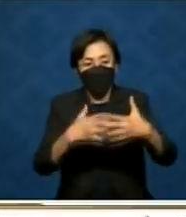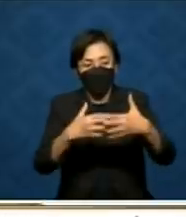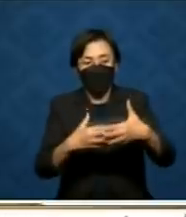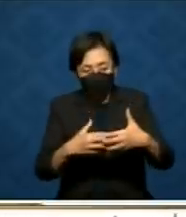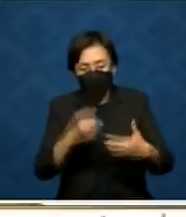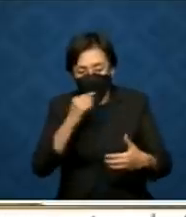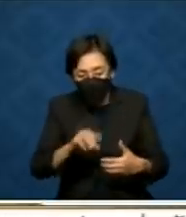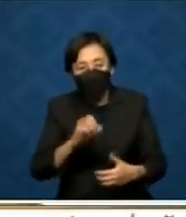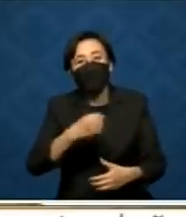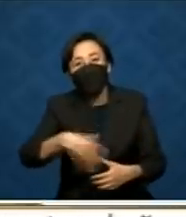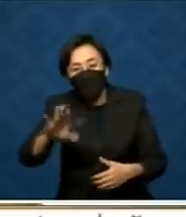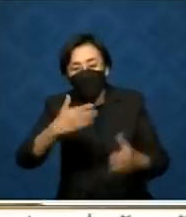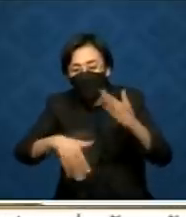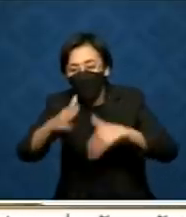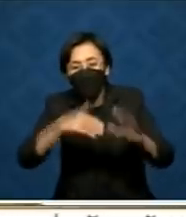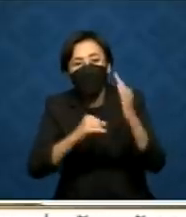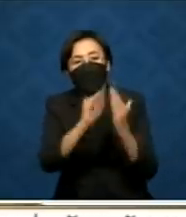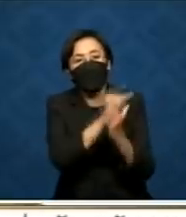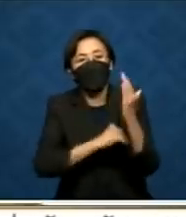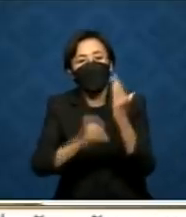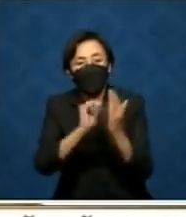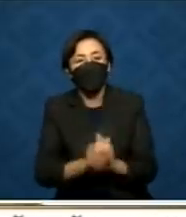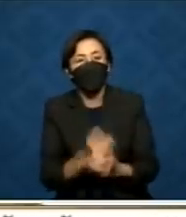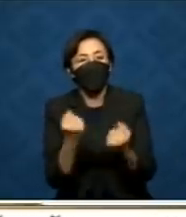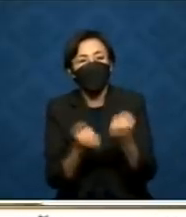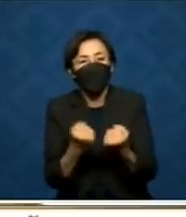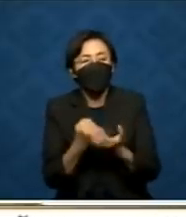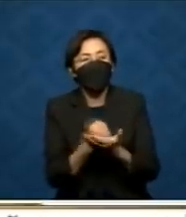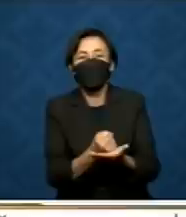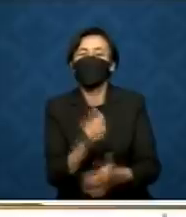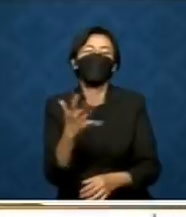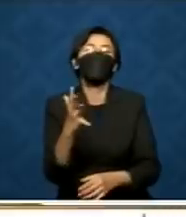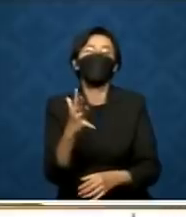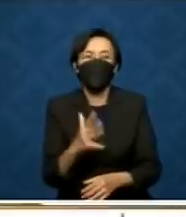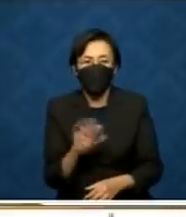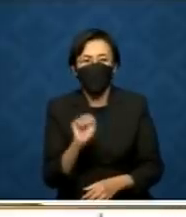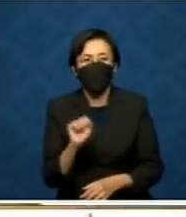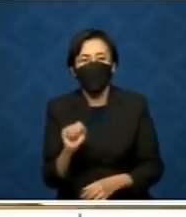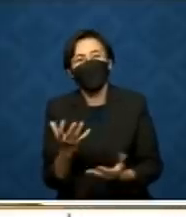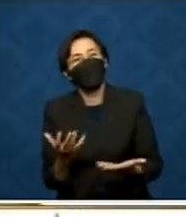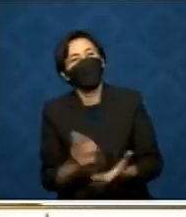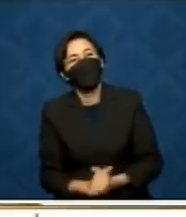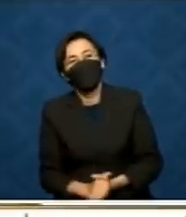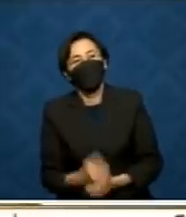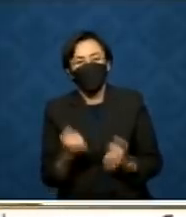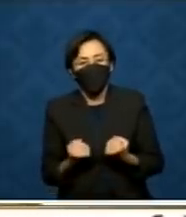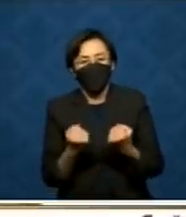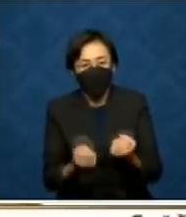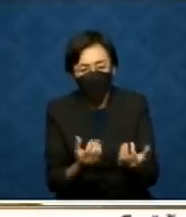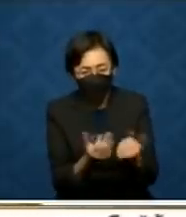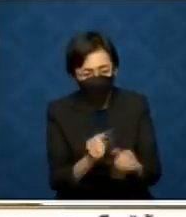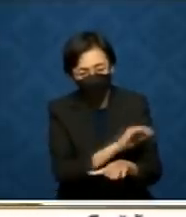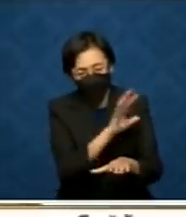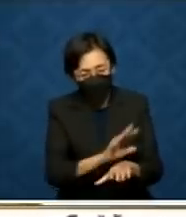บ้านนี้กลับบ้านกระเซอะกระเซิงที่บอกว่ารถมาช่วยเขาไม่มีหรอกผู้แทนราษฎรจะตายกันทุกคนนี่เอารถมารับชาวบ้านกลับ